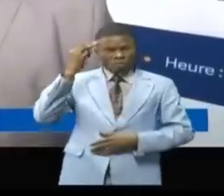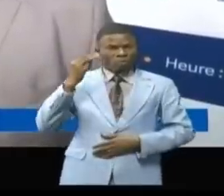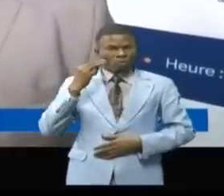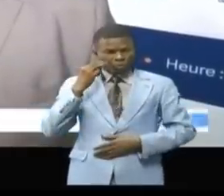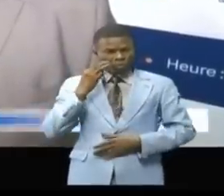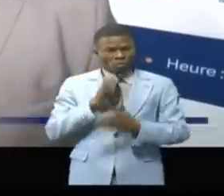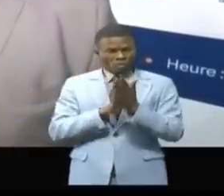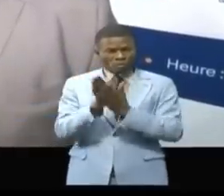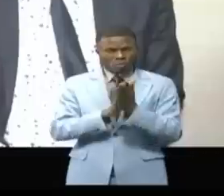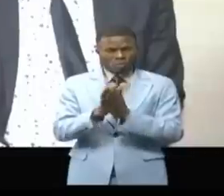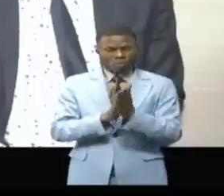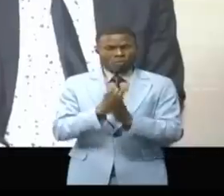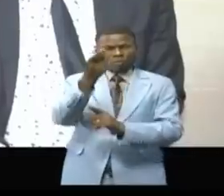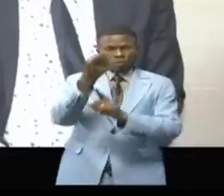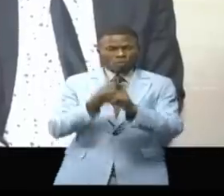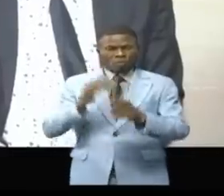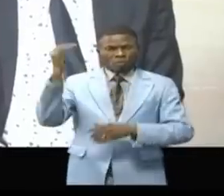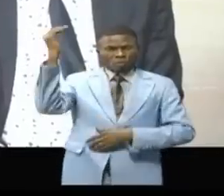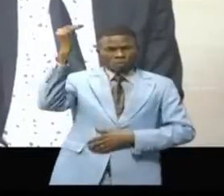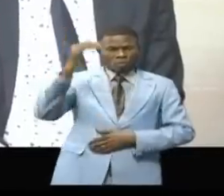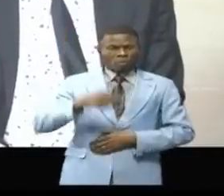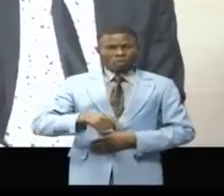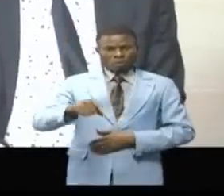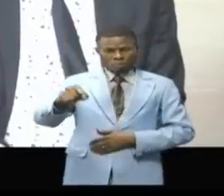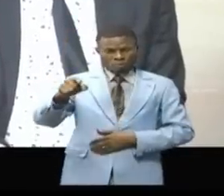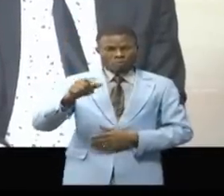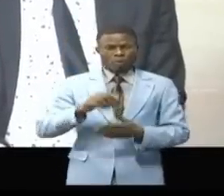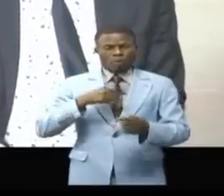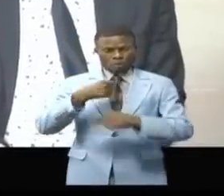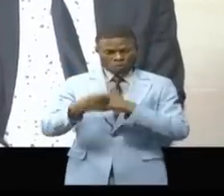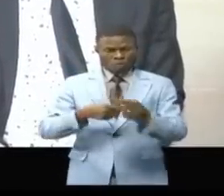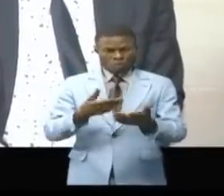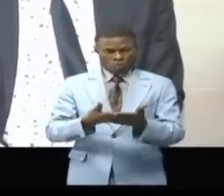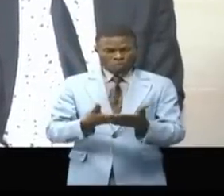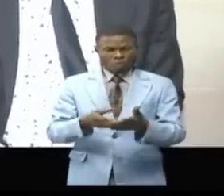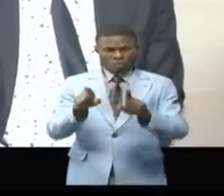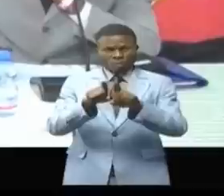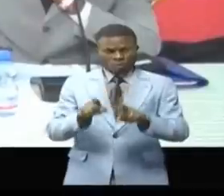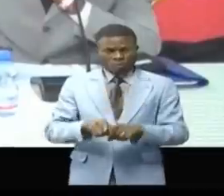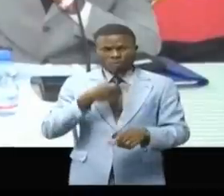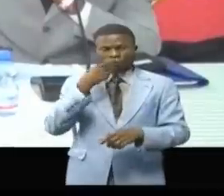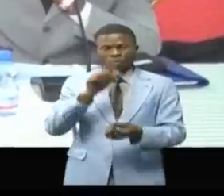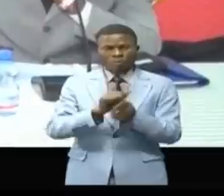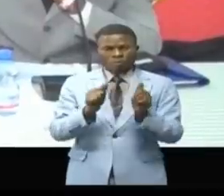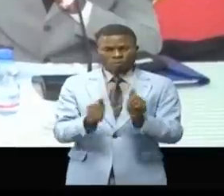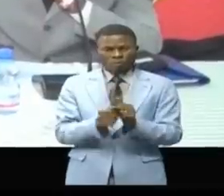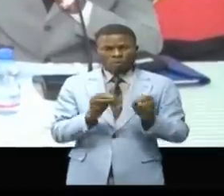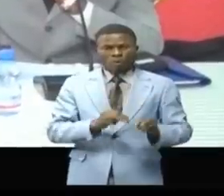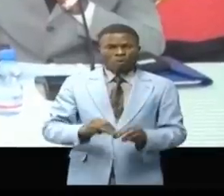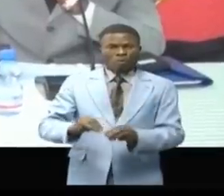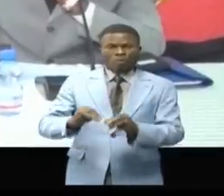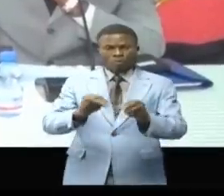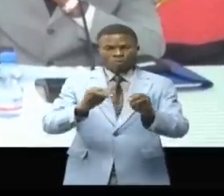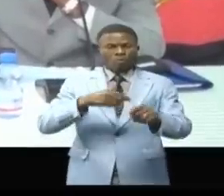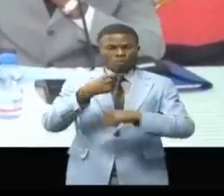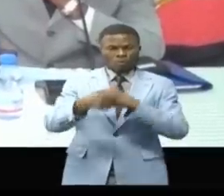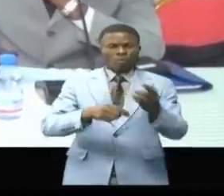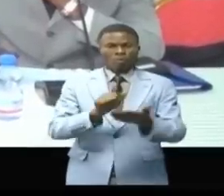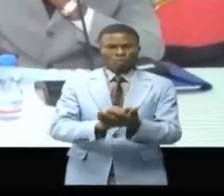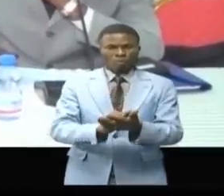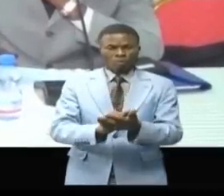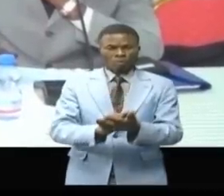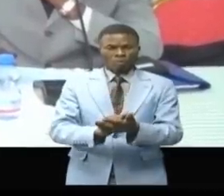sanctionner au mois de décembre. Ça, c'est un des deux. Nous avons mis aussi, on a défini aussi le mécanisme de financement de